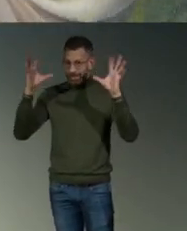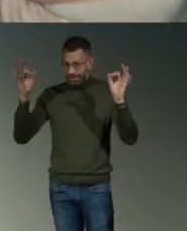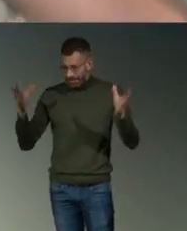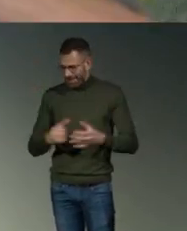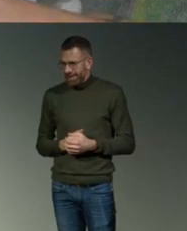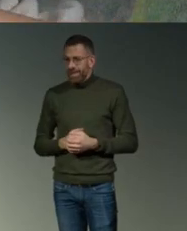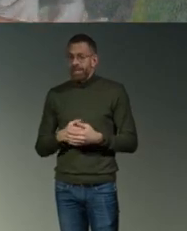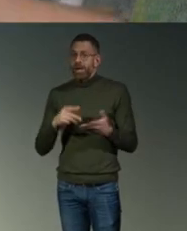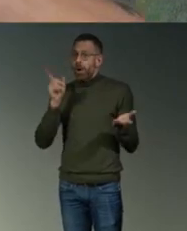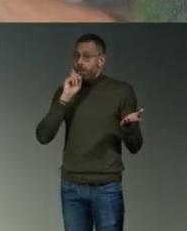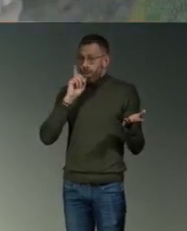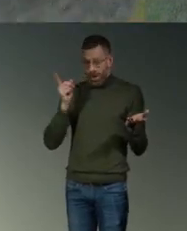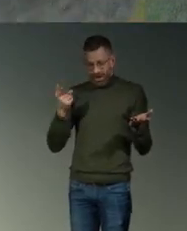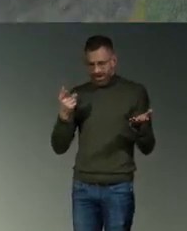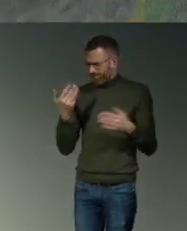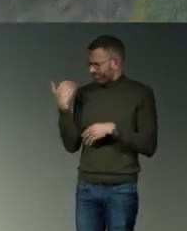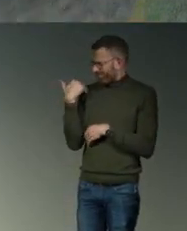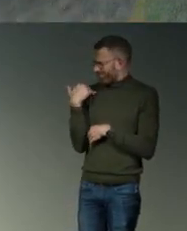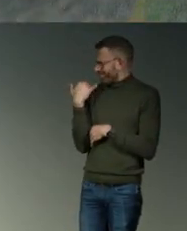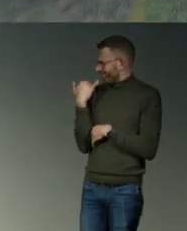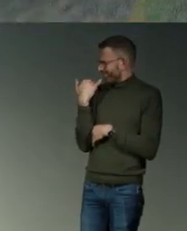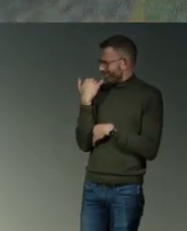on a eu un peu cette discussion au téléphone l'autre jour